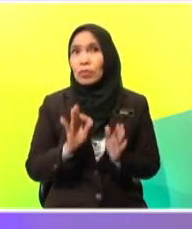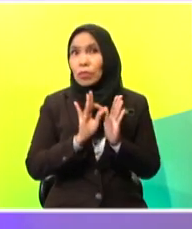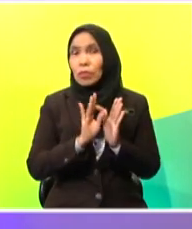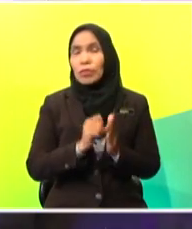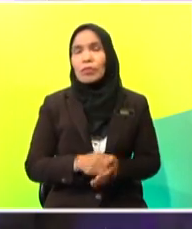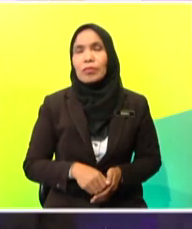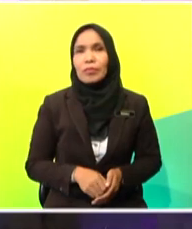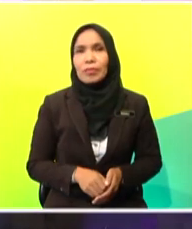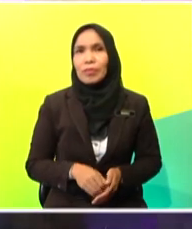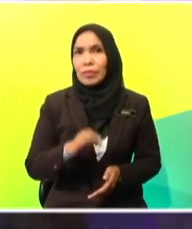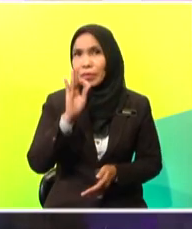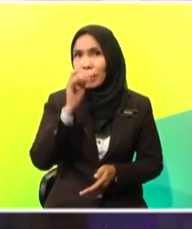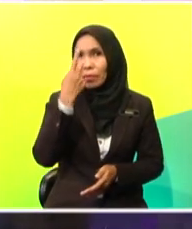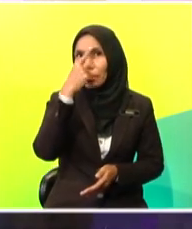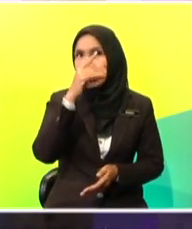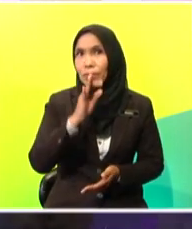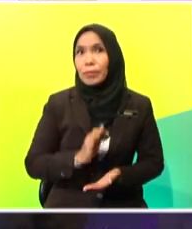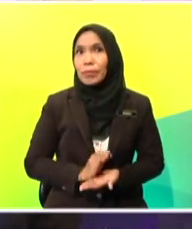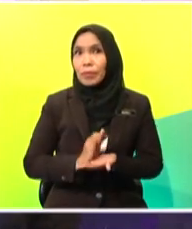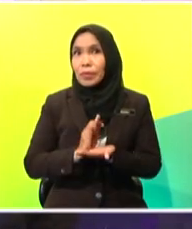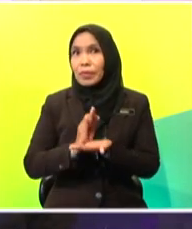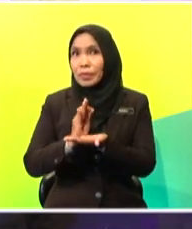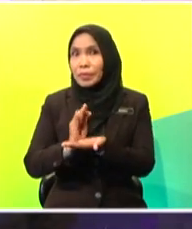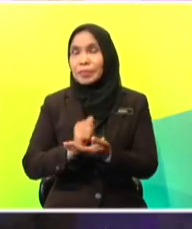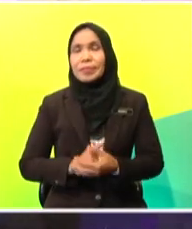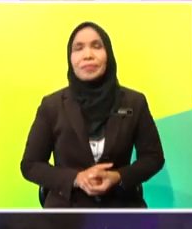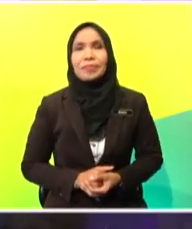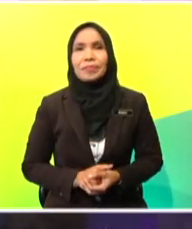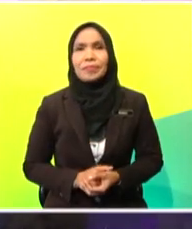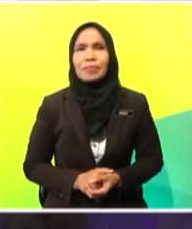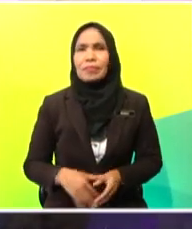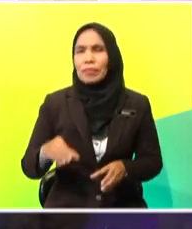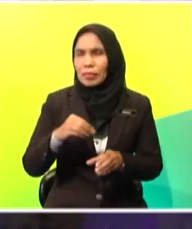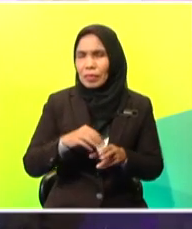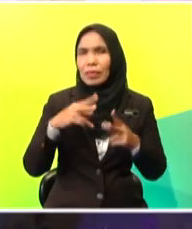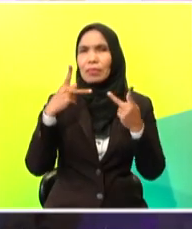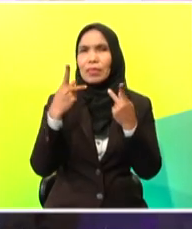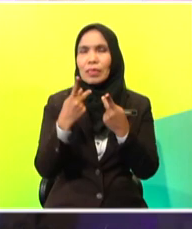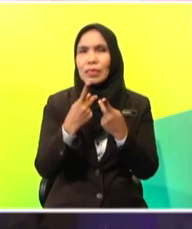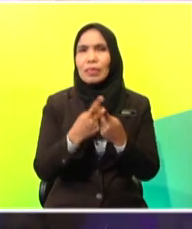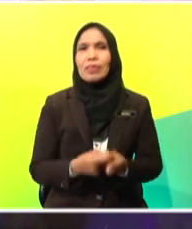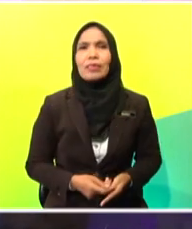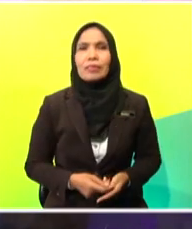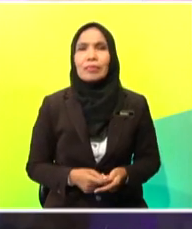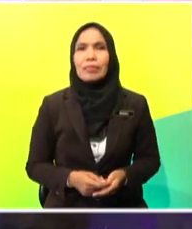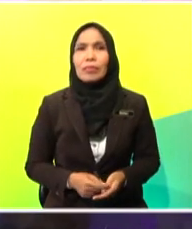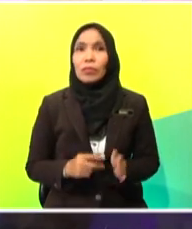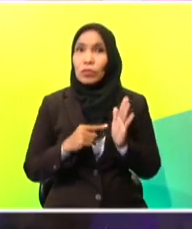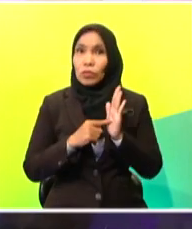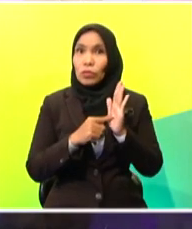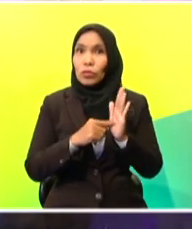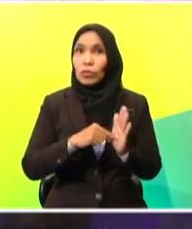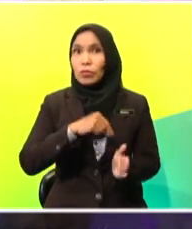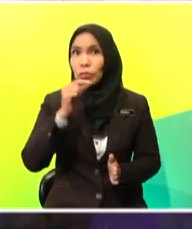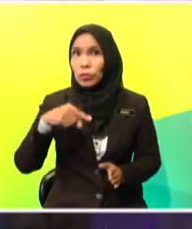untuk various Oke macam bila calina kalau dalam kelas itu Kita tunjuk huruf murid boleh sebut nama